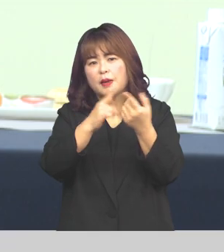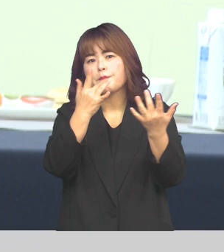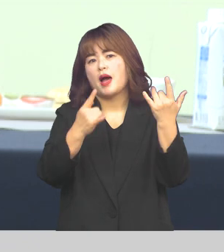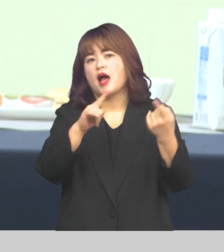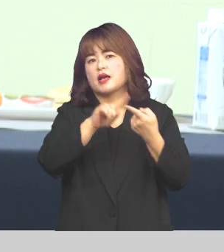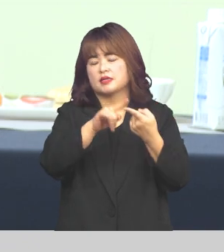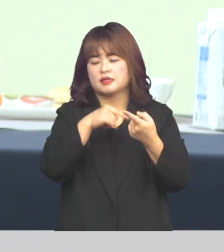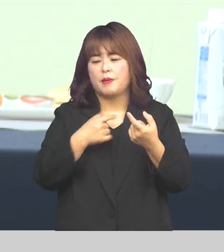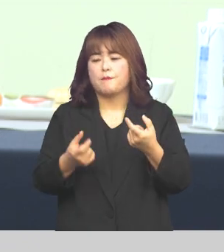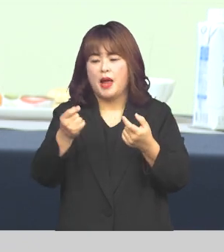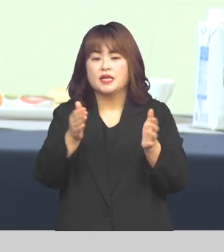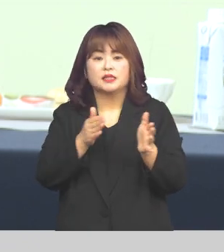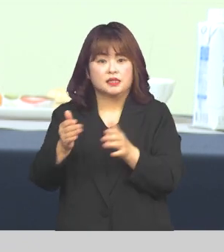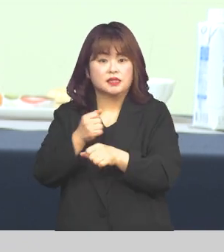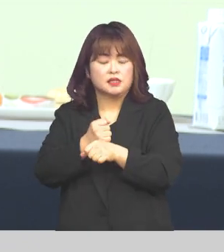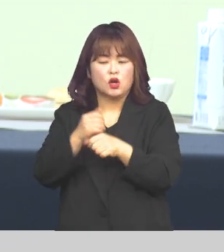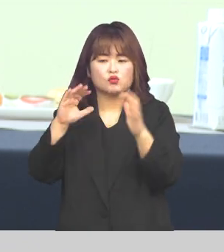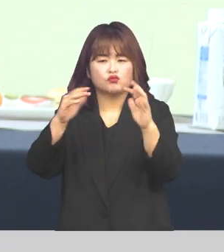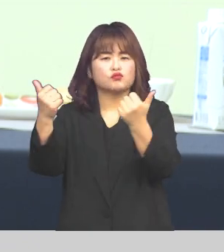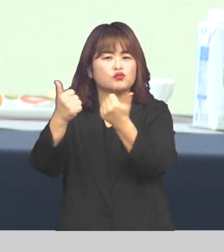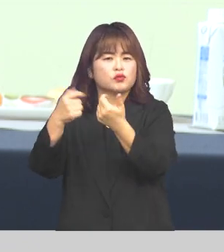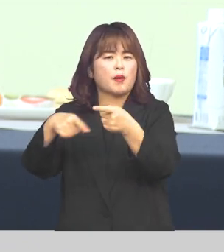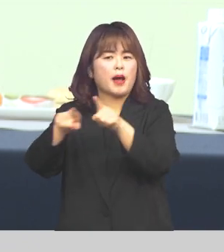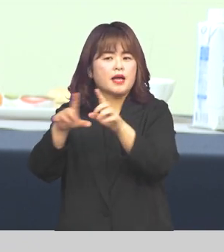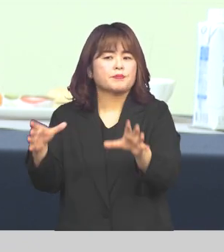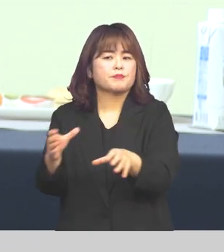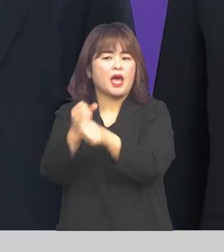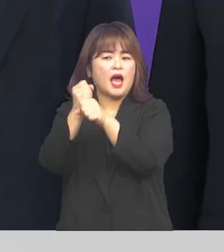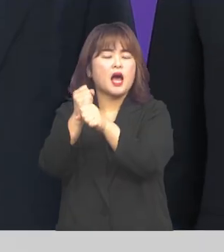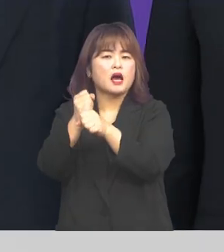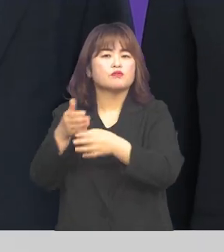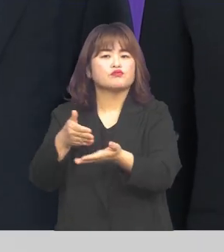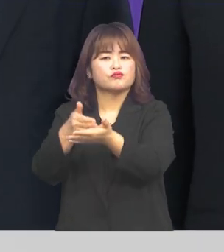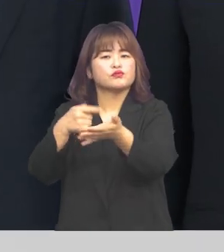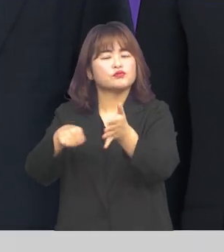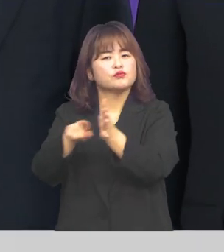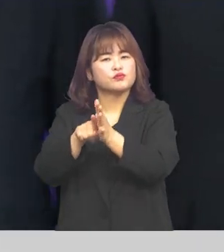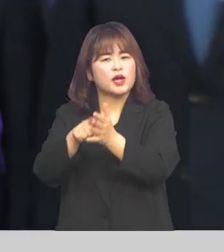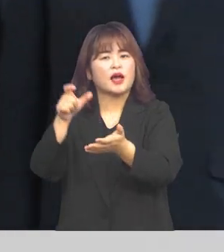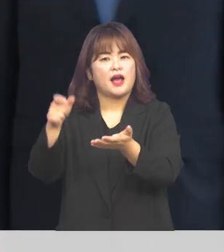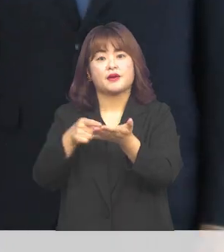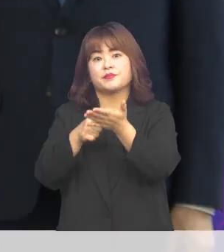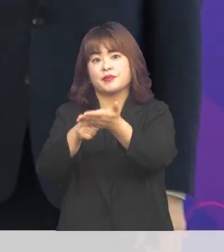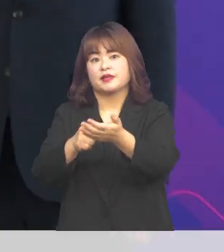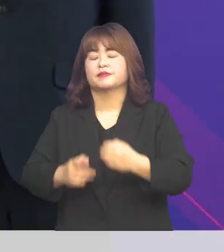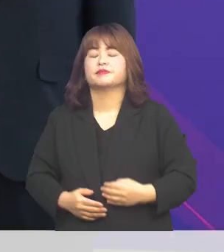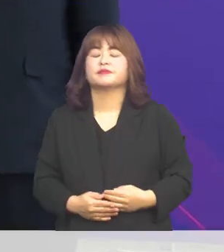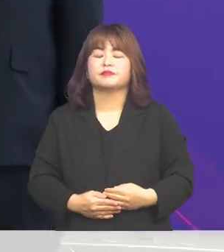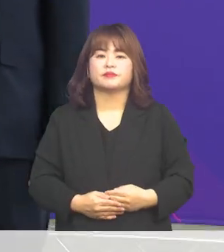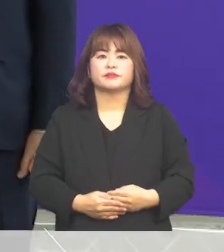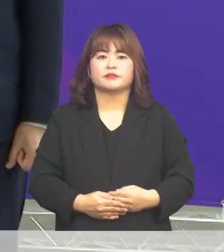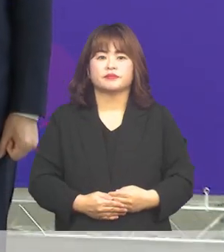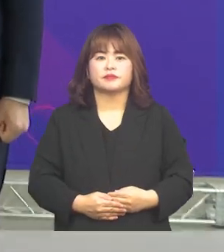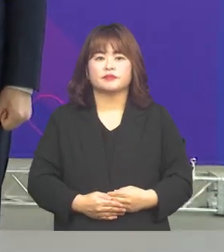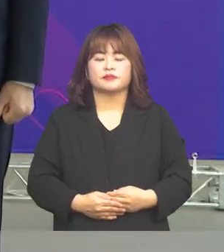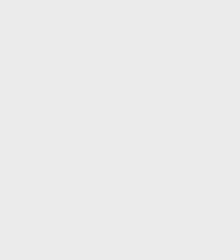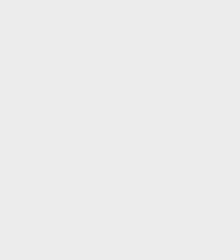지적하며 법안을 신속히 정리해 국회에서 병합 심의될 수 있도록 해야 한다고